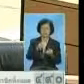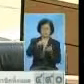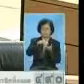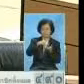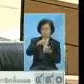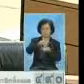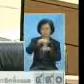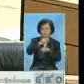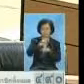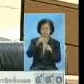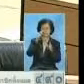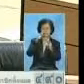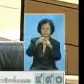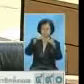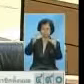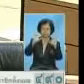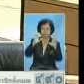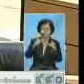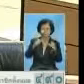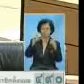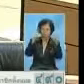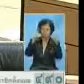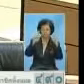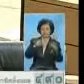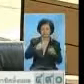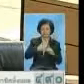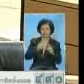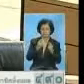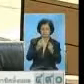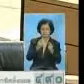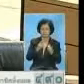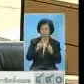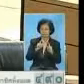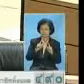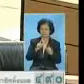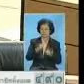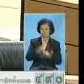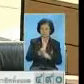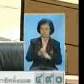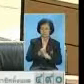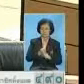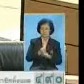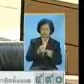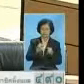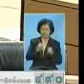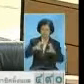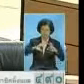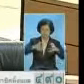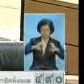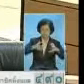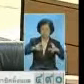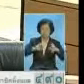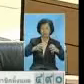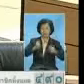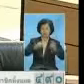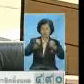านไปยังรัฐบาลและท่านรัฐมนตรีณัฐวุฒิด้วยผมแปลกใจมากเลยท่านประธานครับยางรถยนต์เนี่ยเส้นหนึ่ง